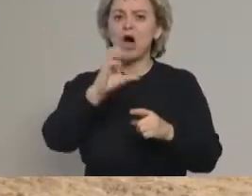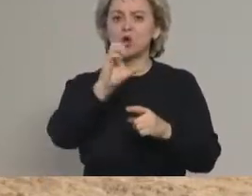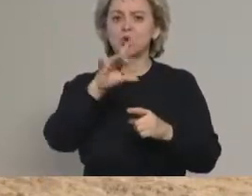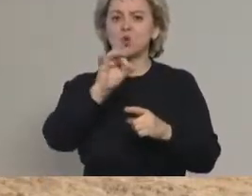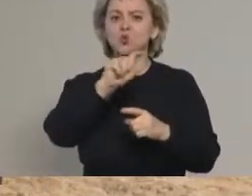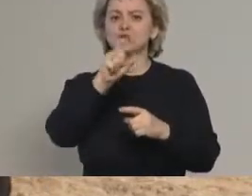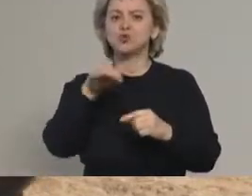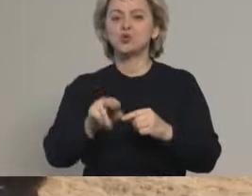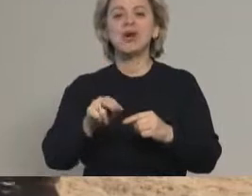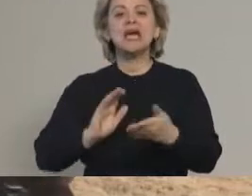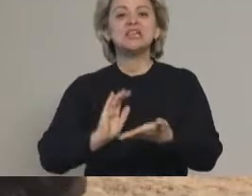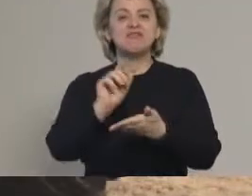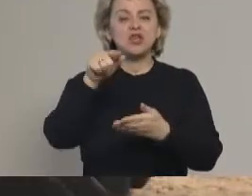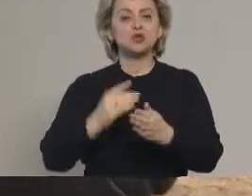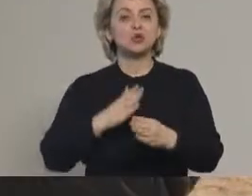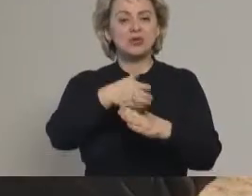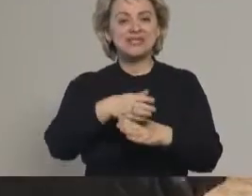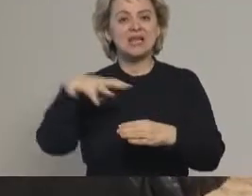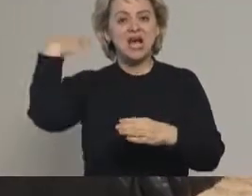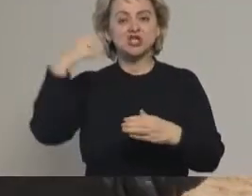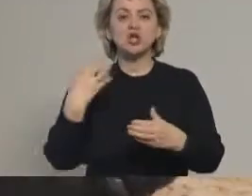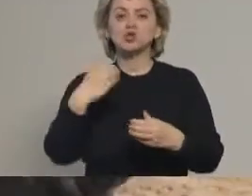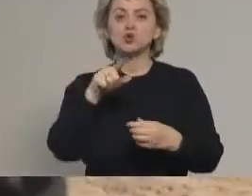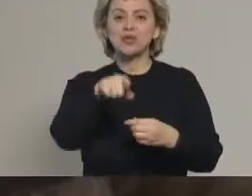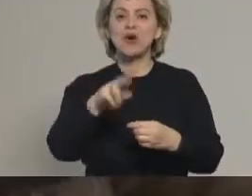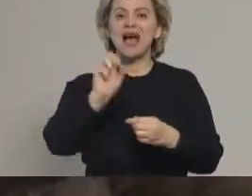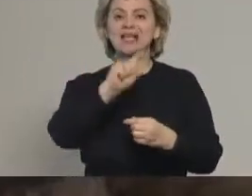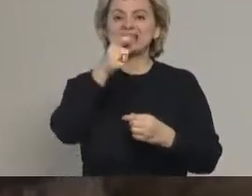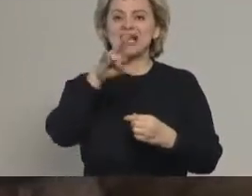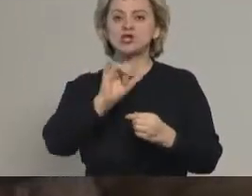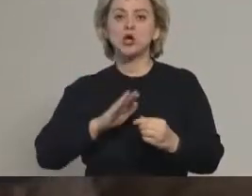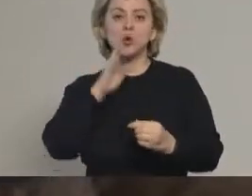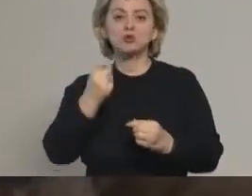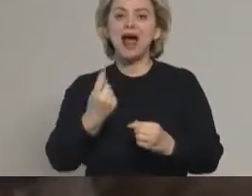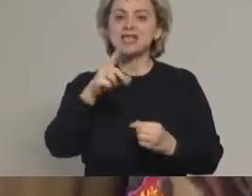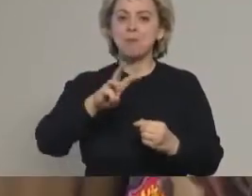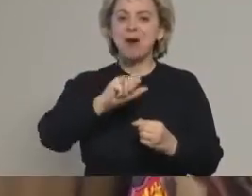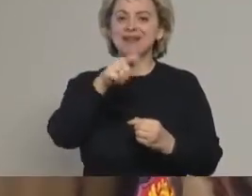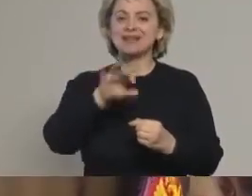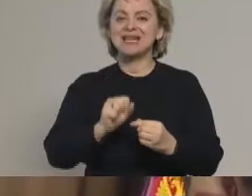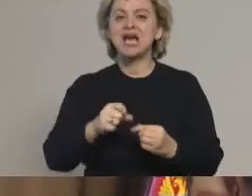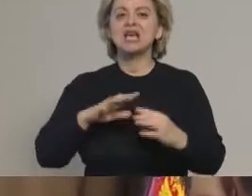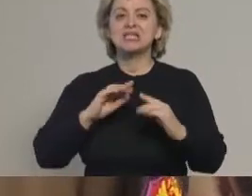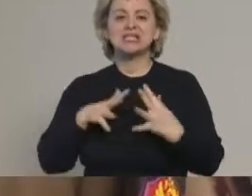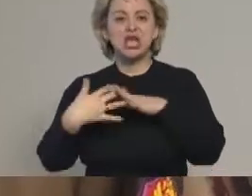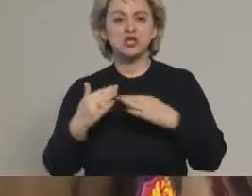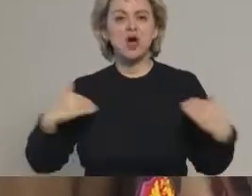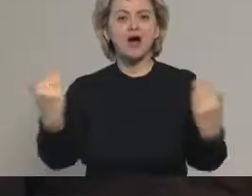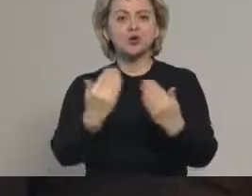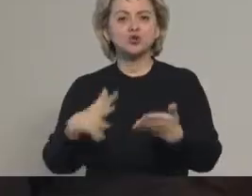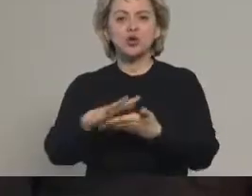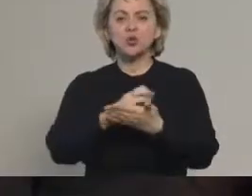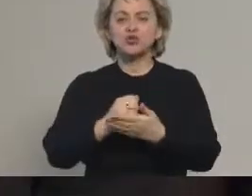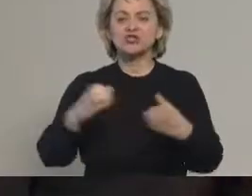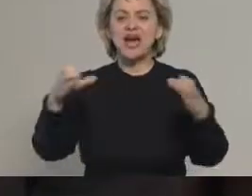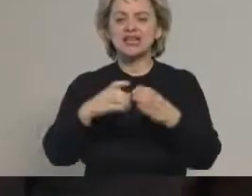и двинулись казачьи сотни на Казанскую. Утром 11 марта станицу окружили и разбили отряд в